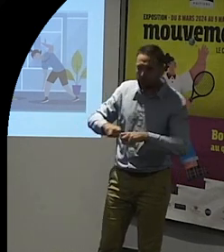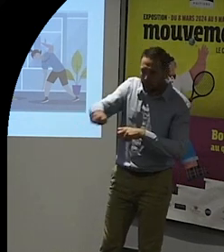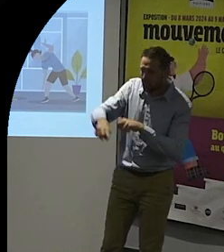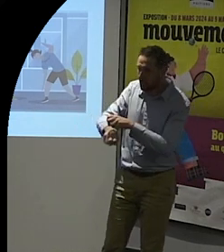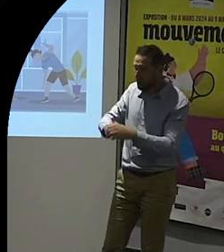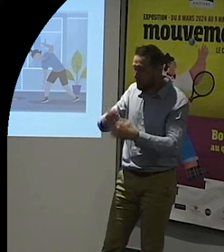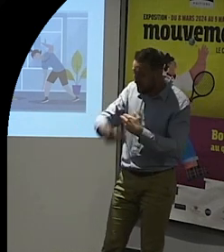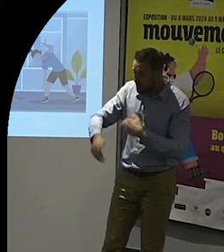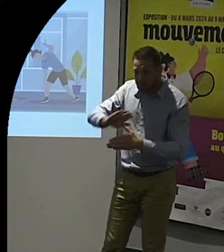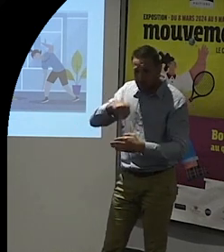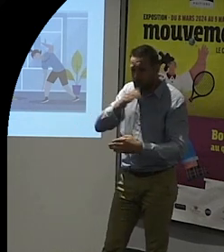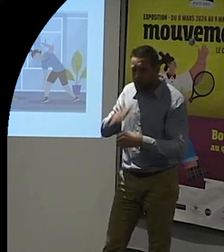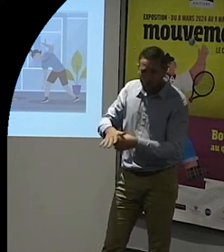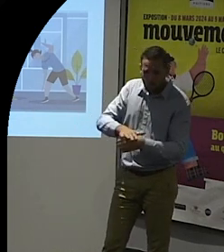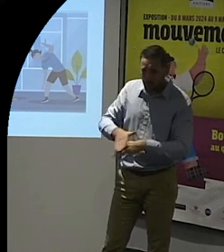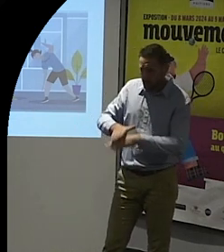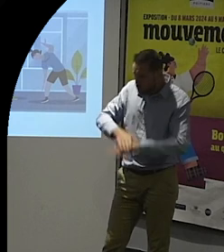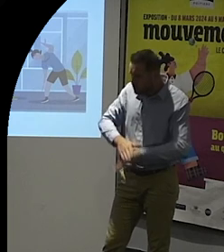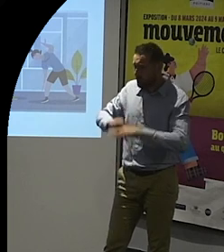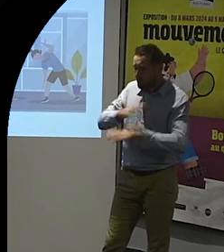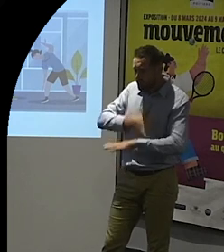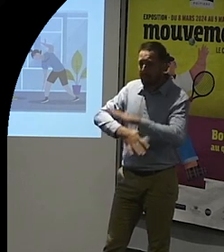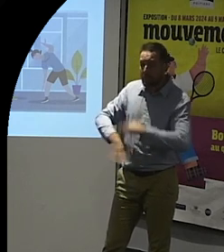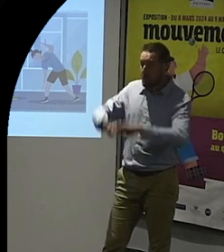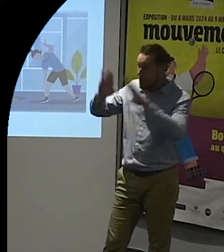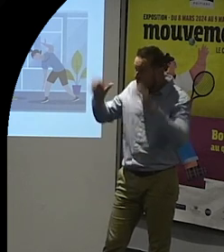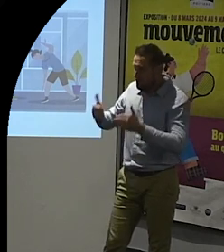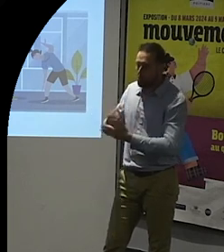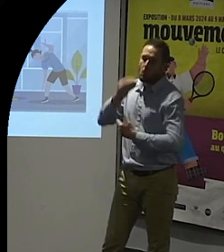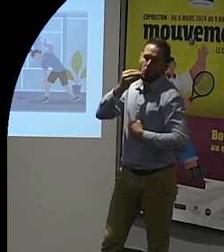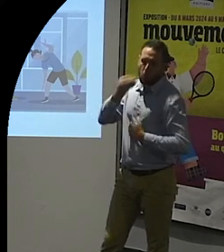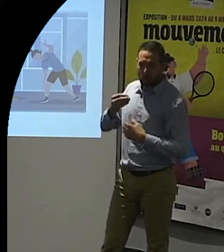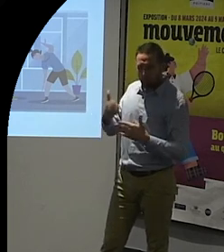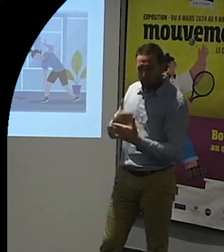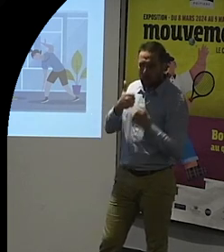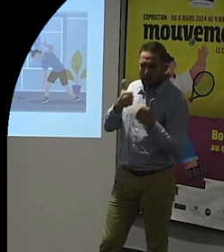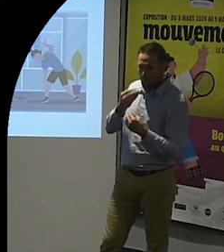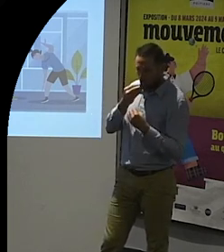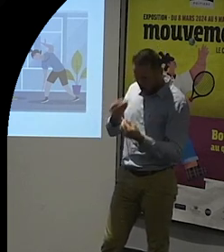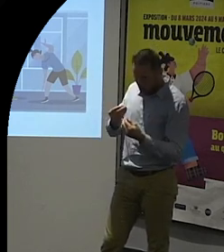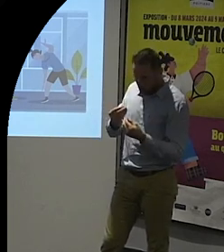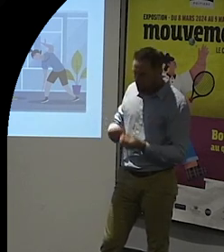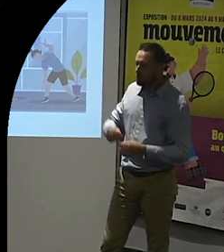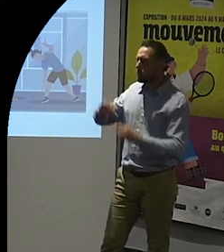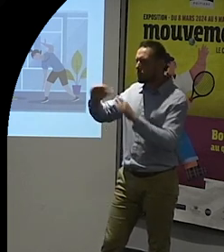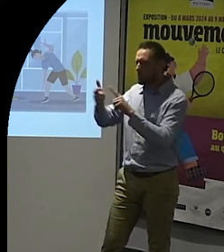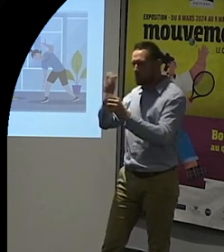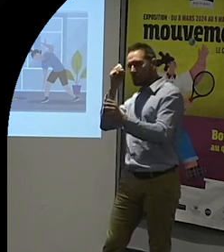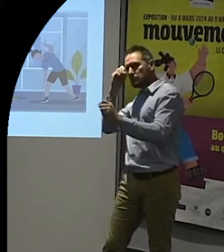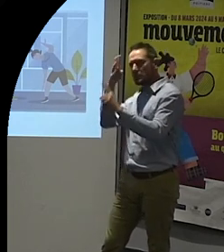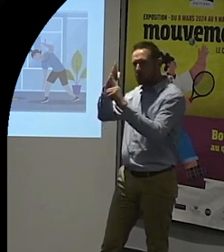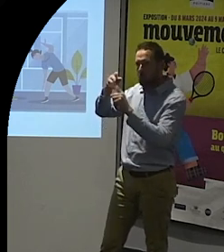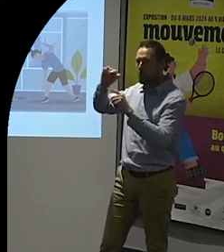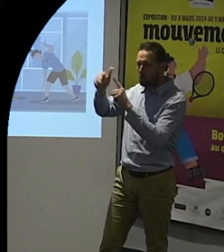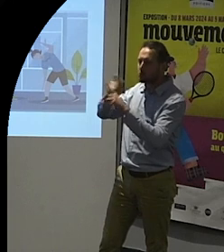l'après-midi. Un peu fatiguée, mais super. Donc, j'avais bien réussi mon truc. Bon. Deuxième mission, c'était le deuxième